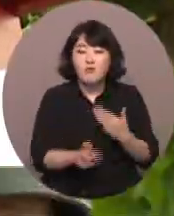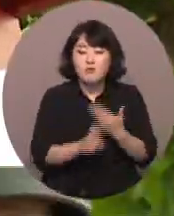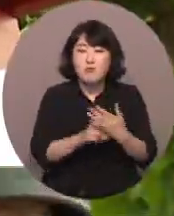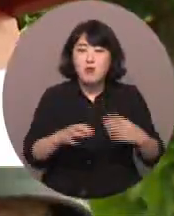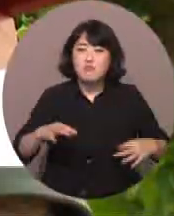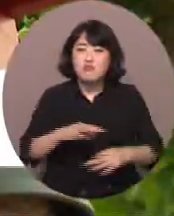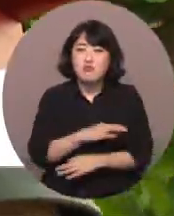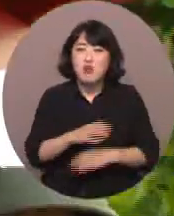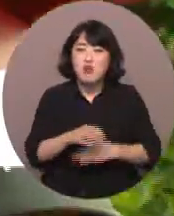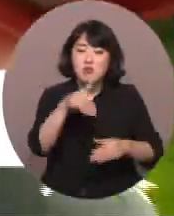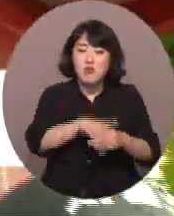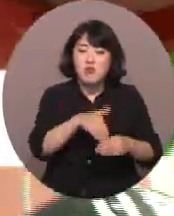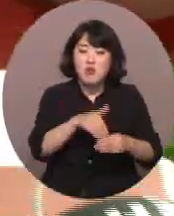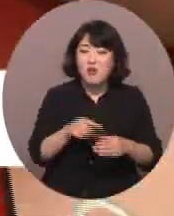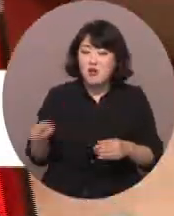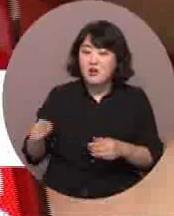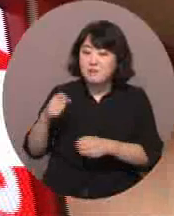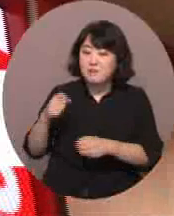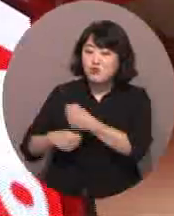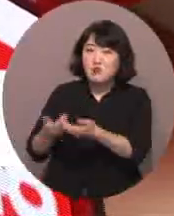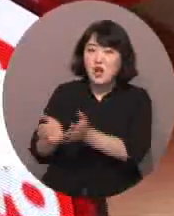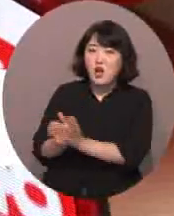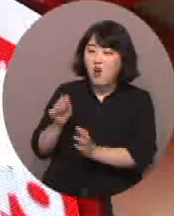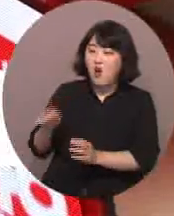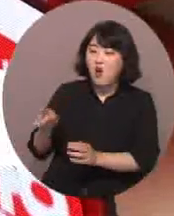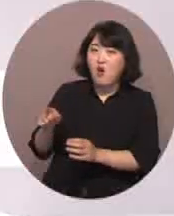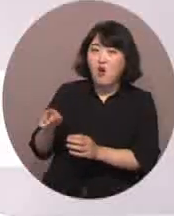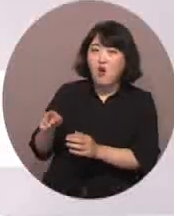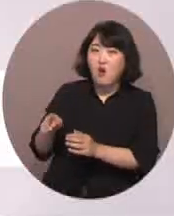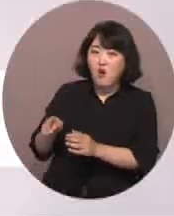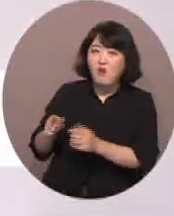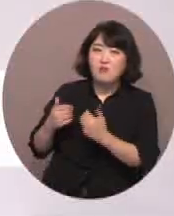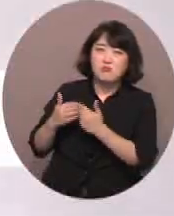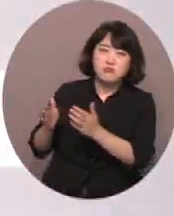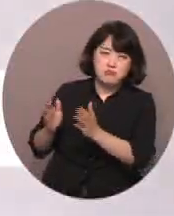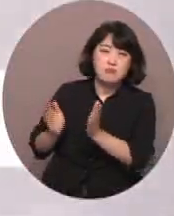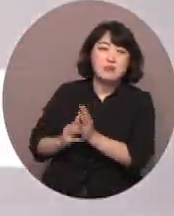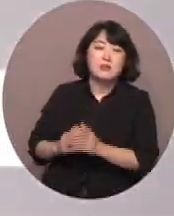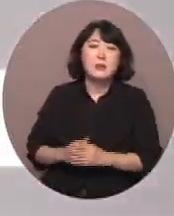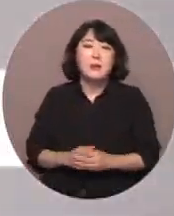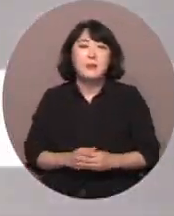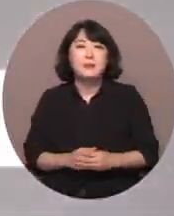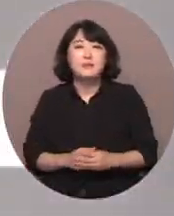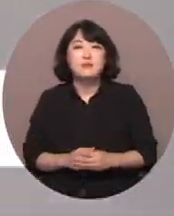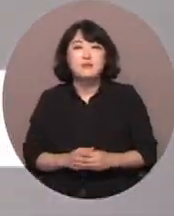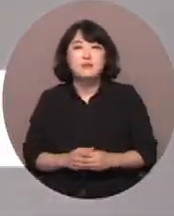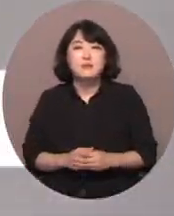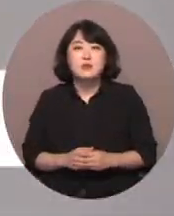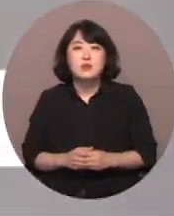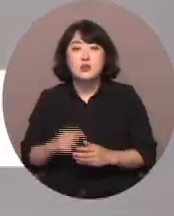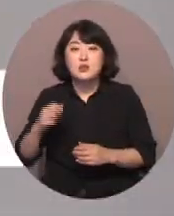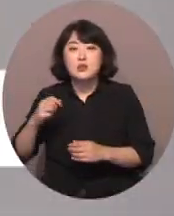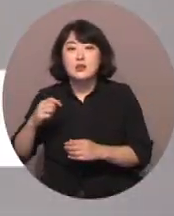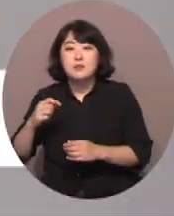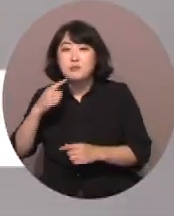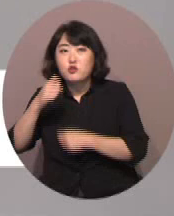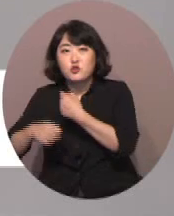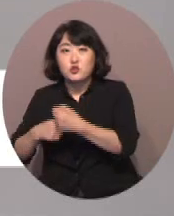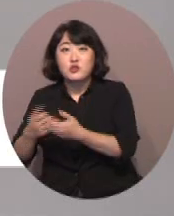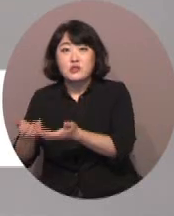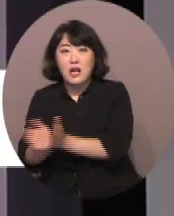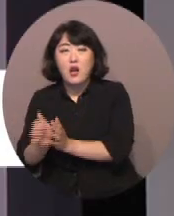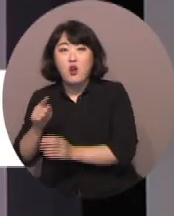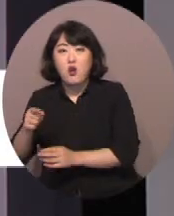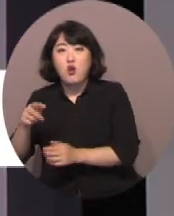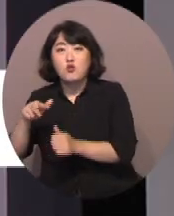부정선거 라며 더불어 민주당 허태정 후보를 겨냥해 씁니다 민주당 허태정 후보 선대위 와 중앙 성